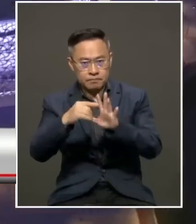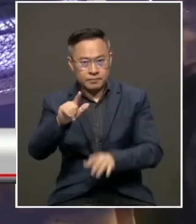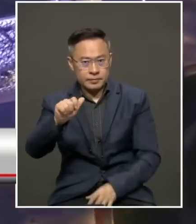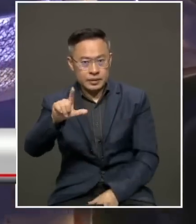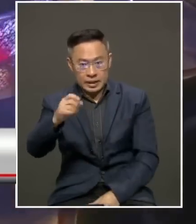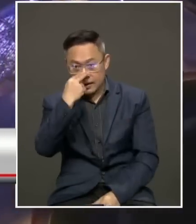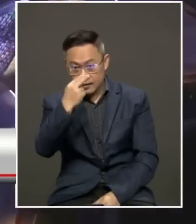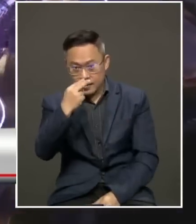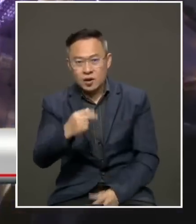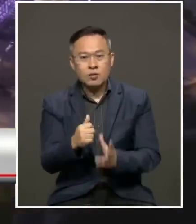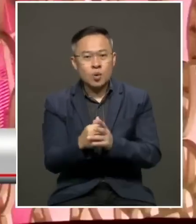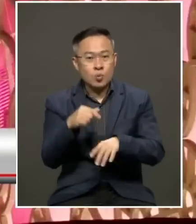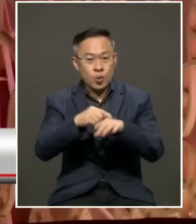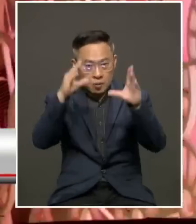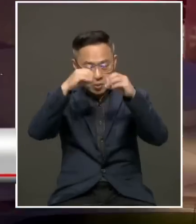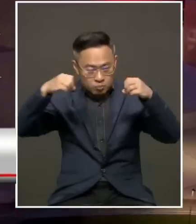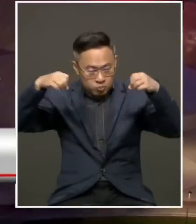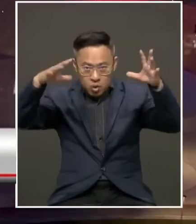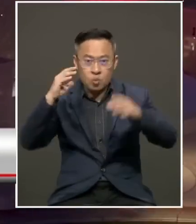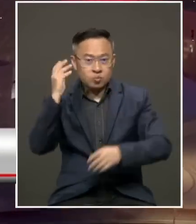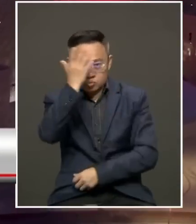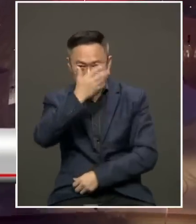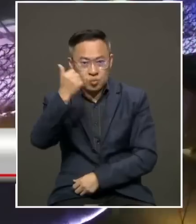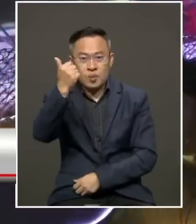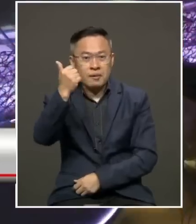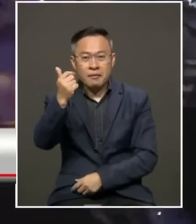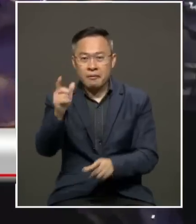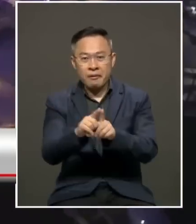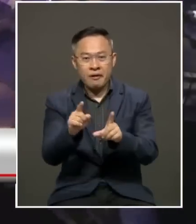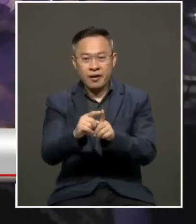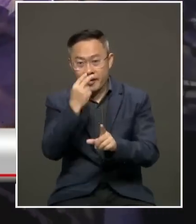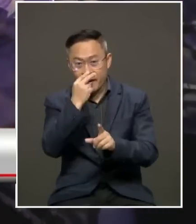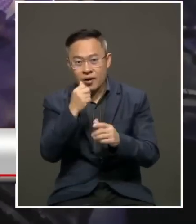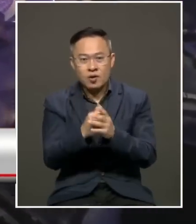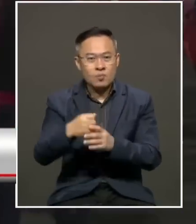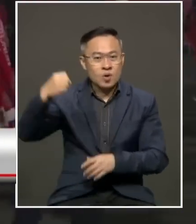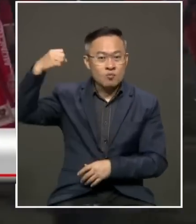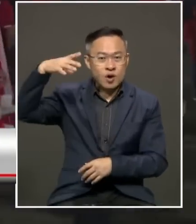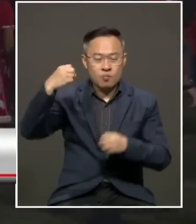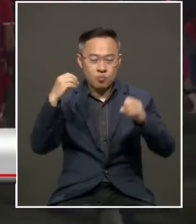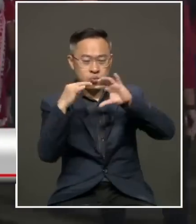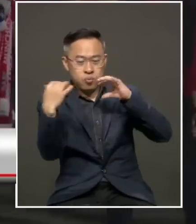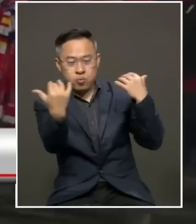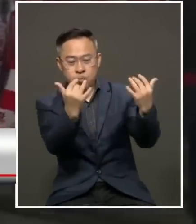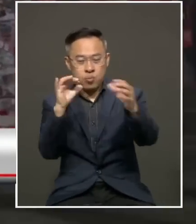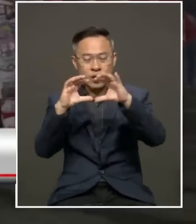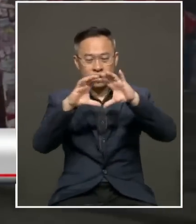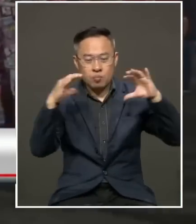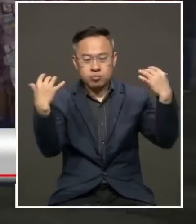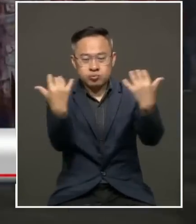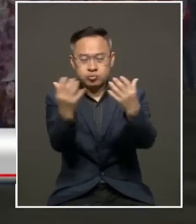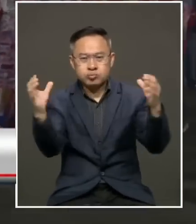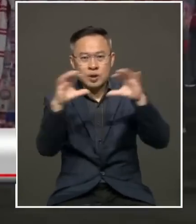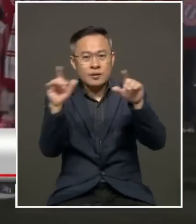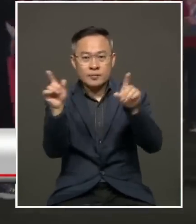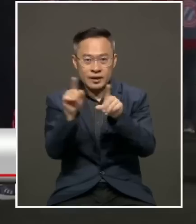ครู่อันนี้ดูแบบร้านนี้มีแสงไงเอออันนี้ก็